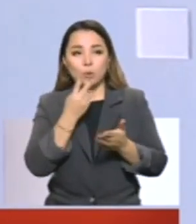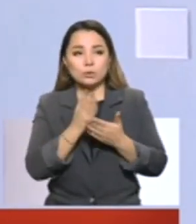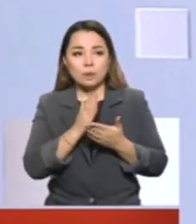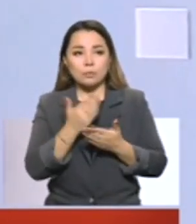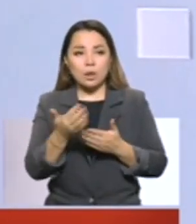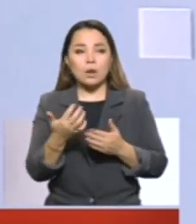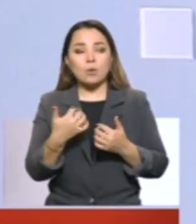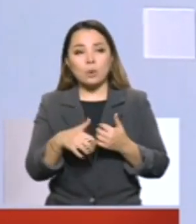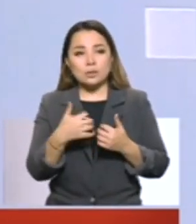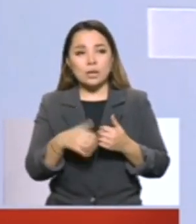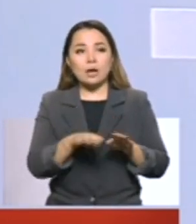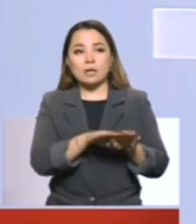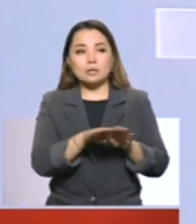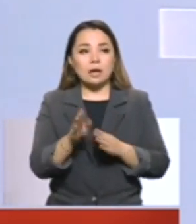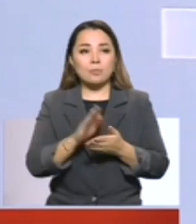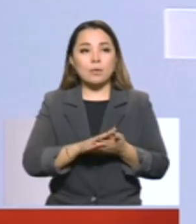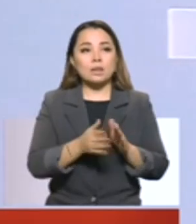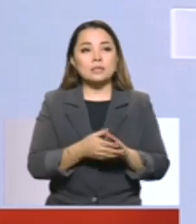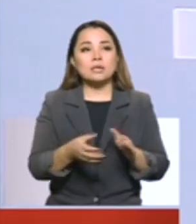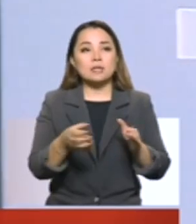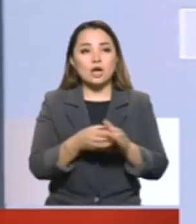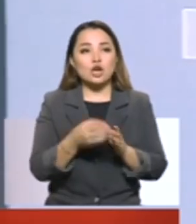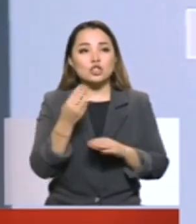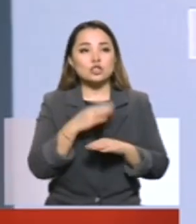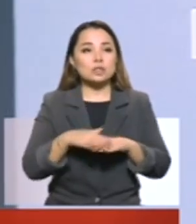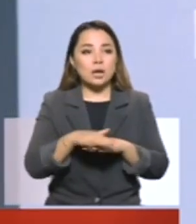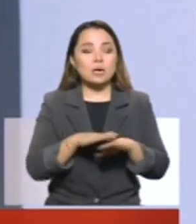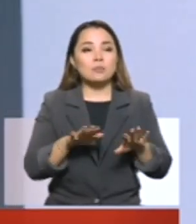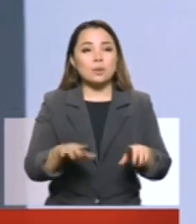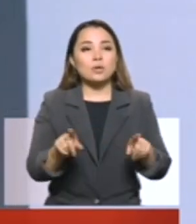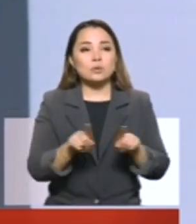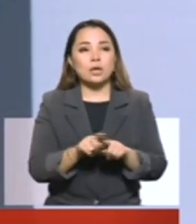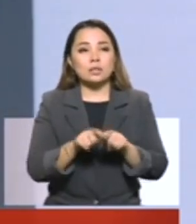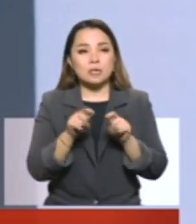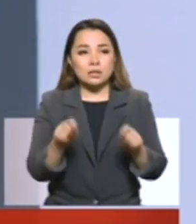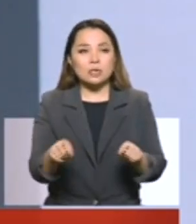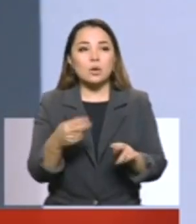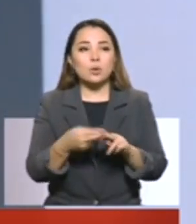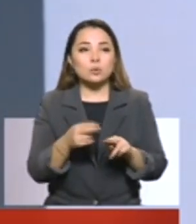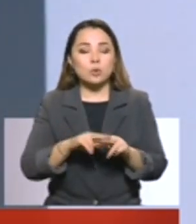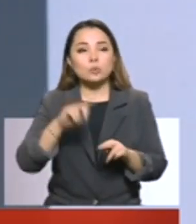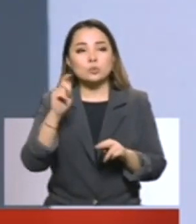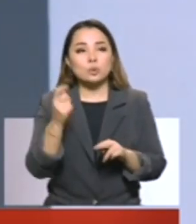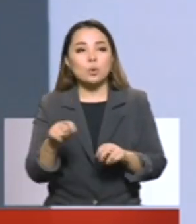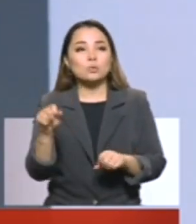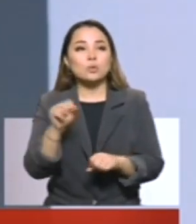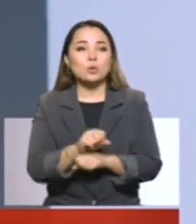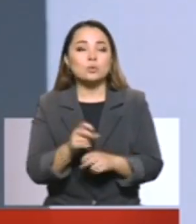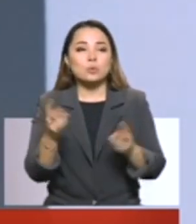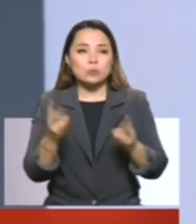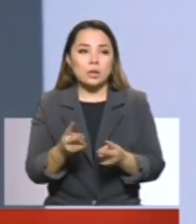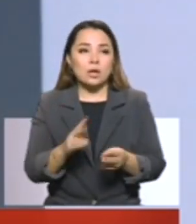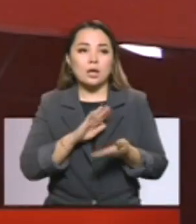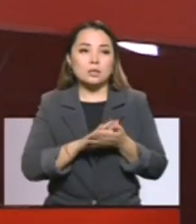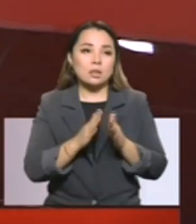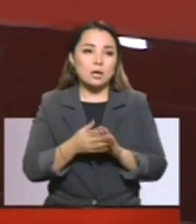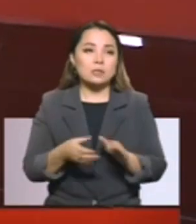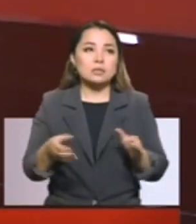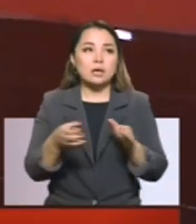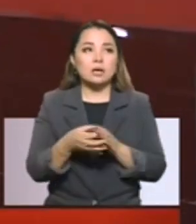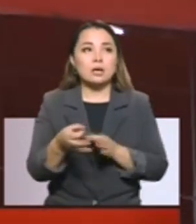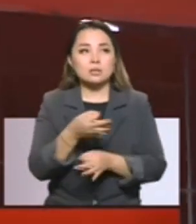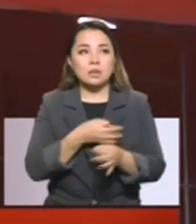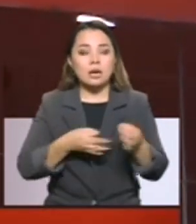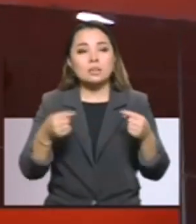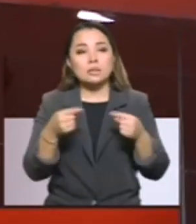Жалпы ортақ позициясы шығыс, таяу шығыс мәселесі бойынша соғыс тоқтау керек. Яғни бітімге келу керек. Ал